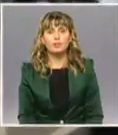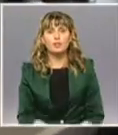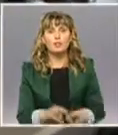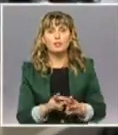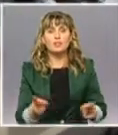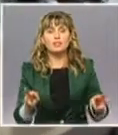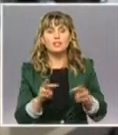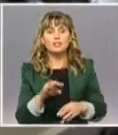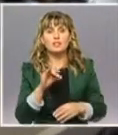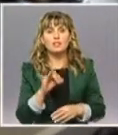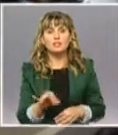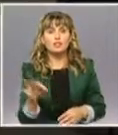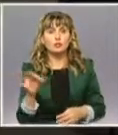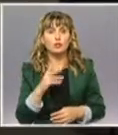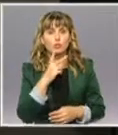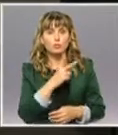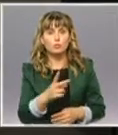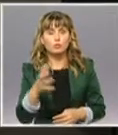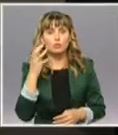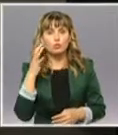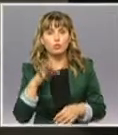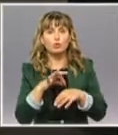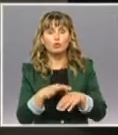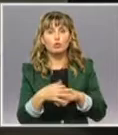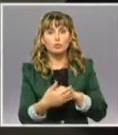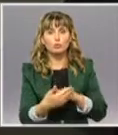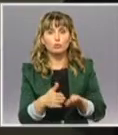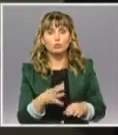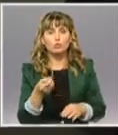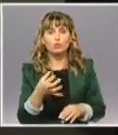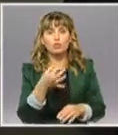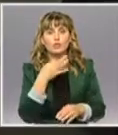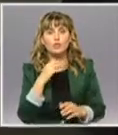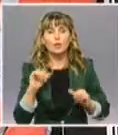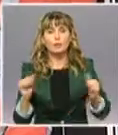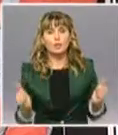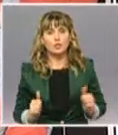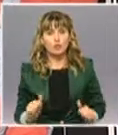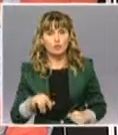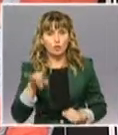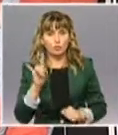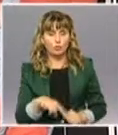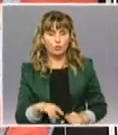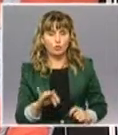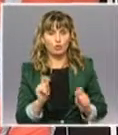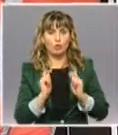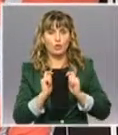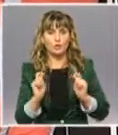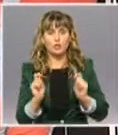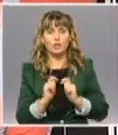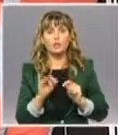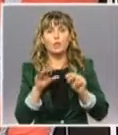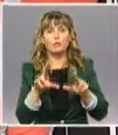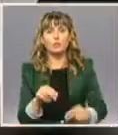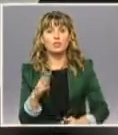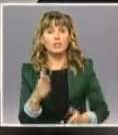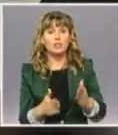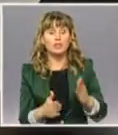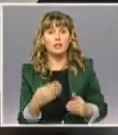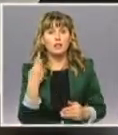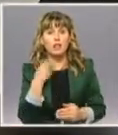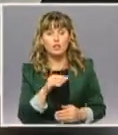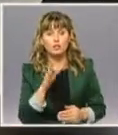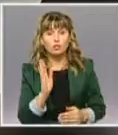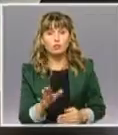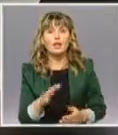Министр Исекешев сразу присмотрел черные кожаные туфли. Еще ему понравились пиджаки, брюки и рубашки. Он даже пообещал, если вещи будут